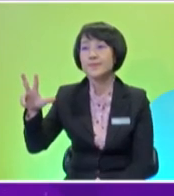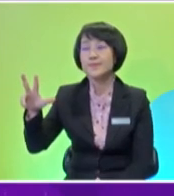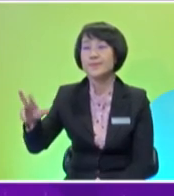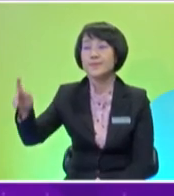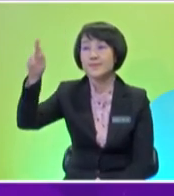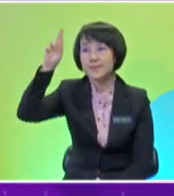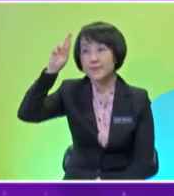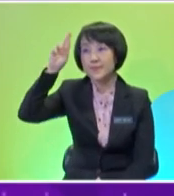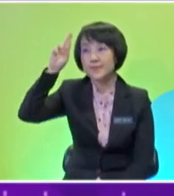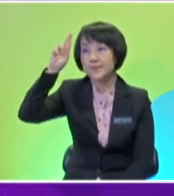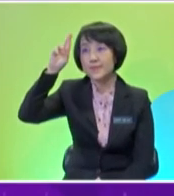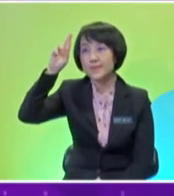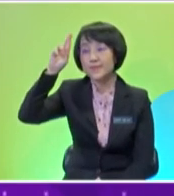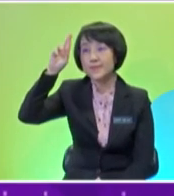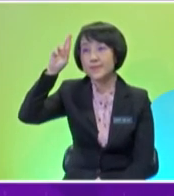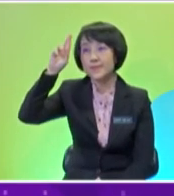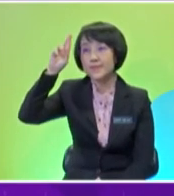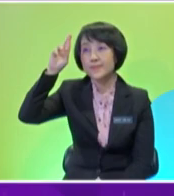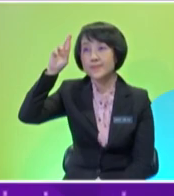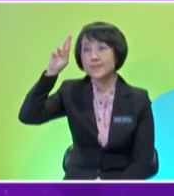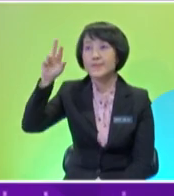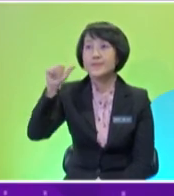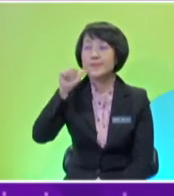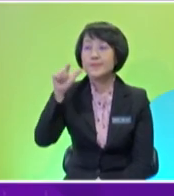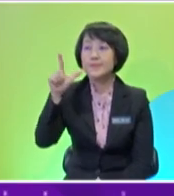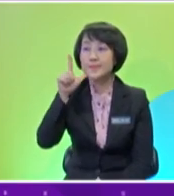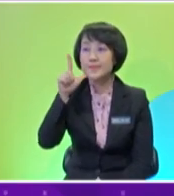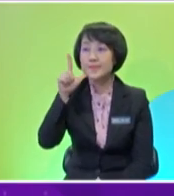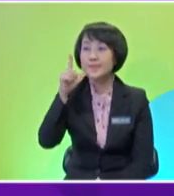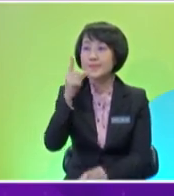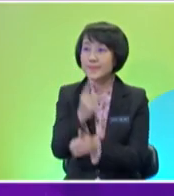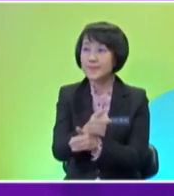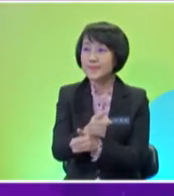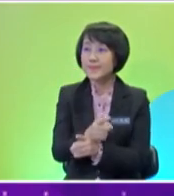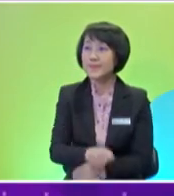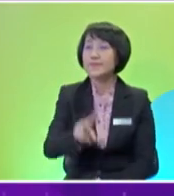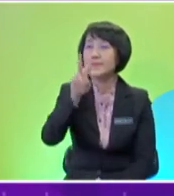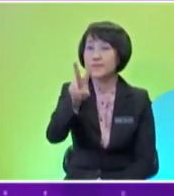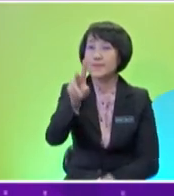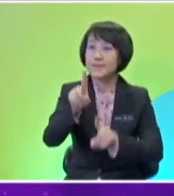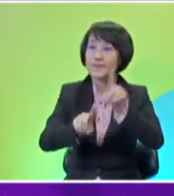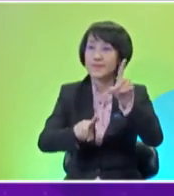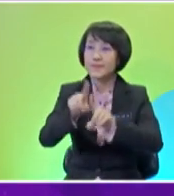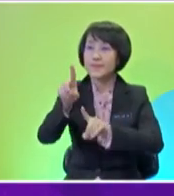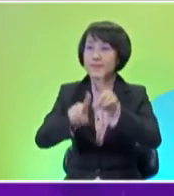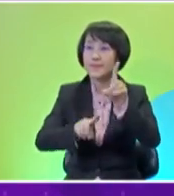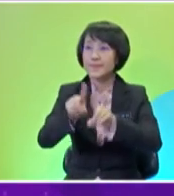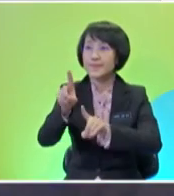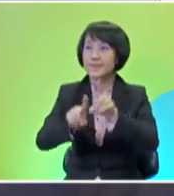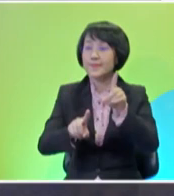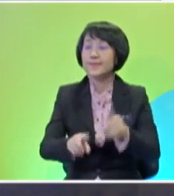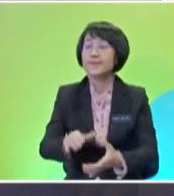betul tanya lagi dua bintang kepada adik rajin dan juga adik